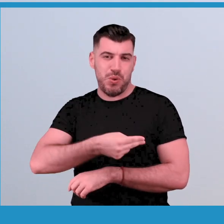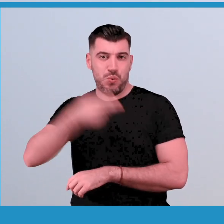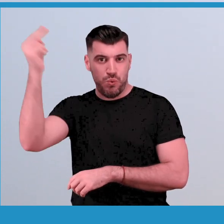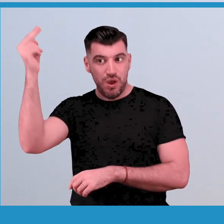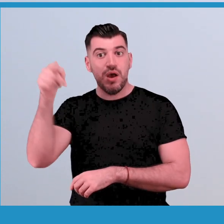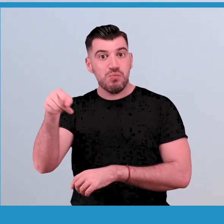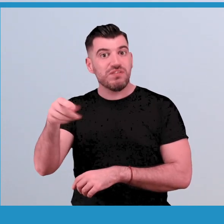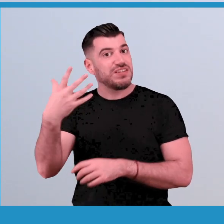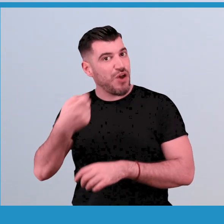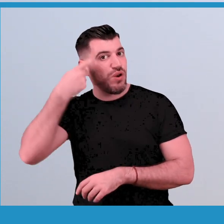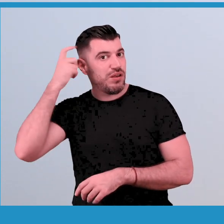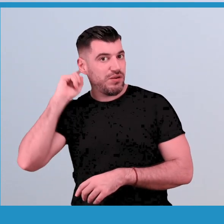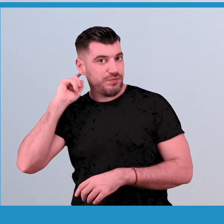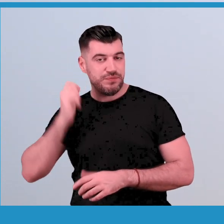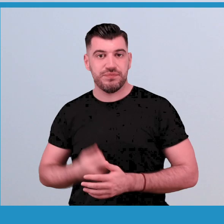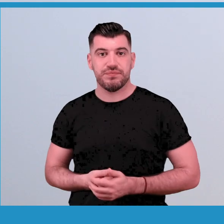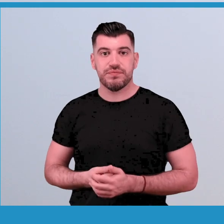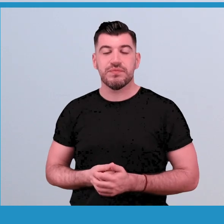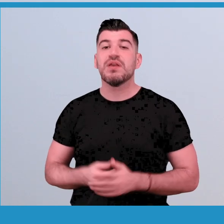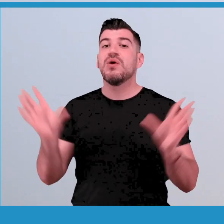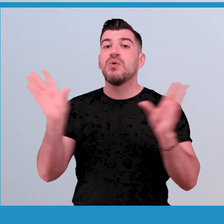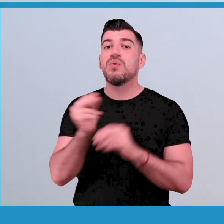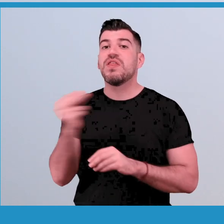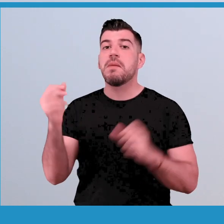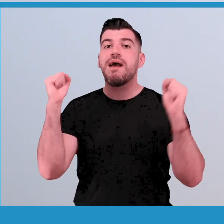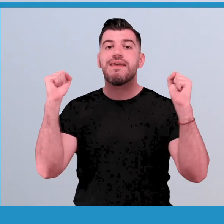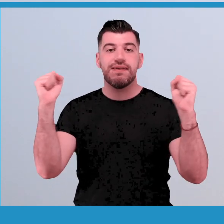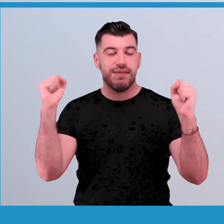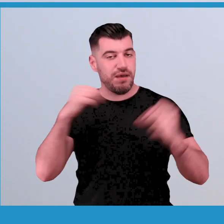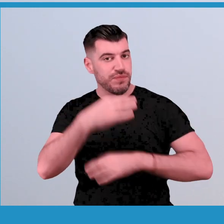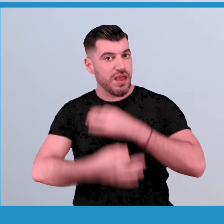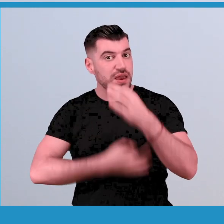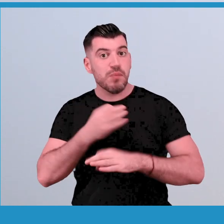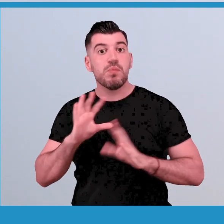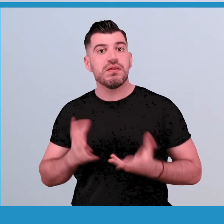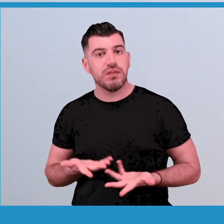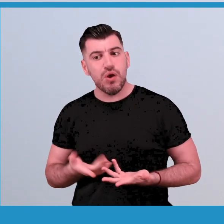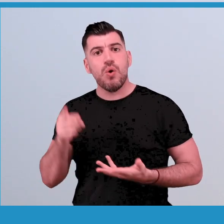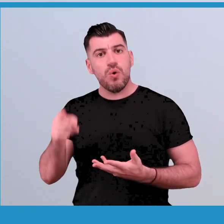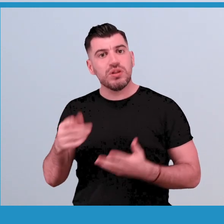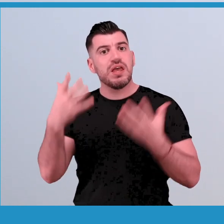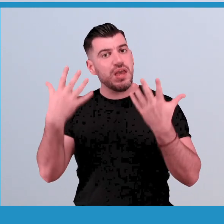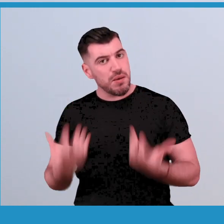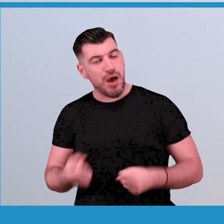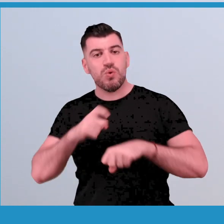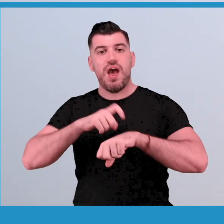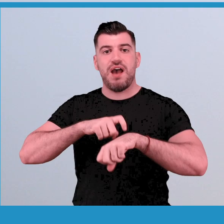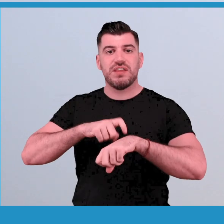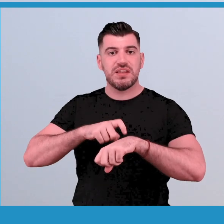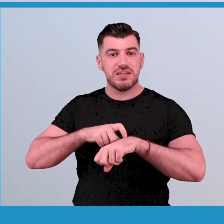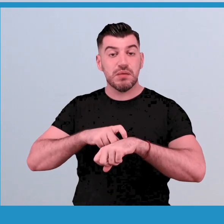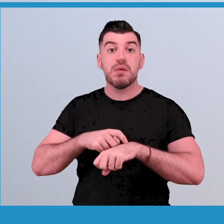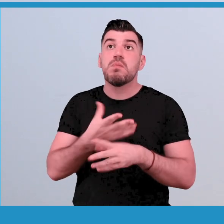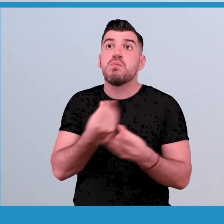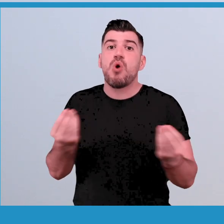πρώτη τέτοια κούκλα. Περνώντας σε ό,τι αφορά την υγεία, να αναφέρουμε ότι συνεχίζουν να υπάρχουν τραγικές